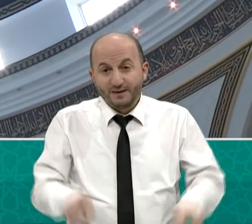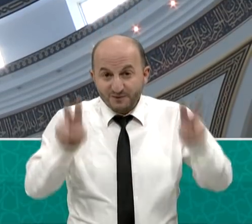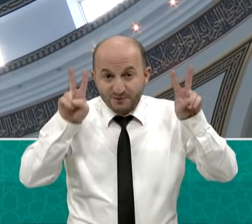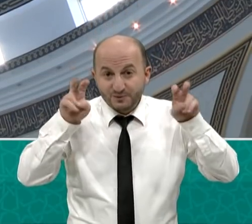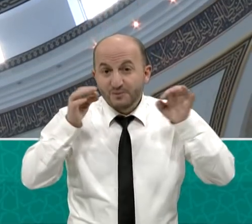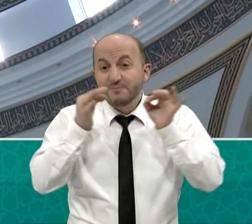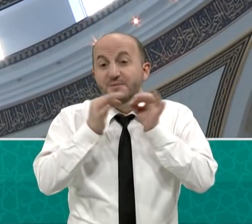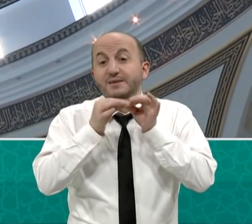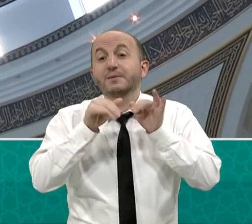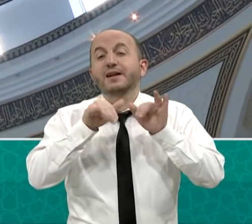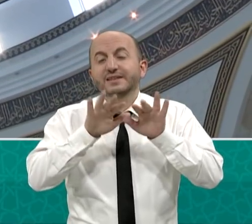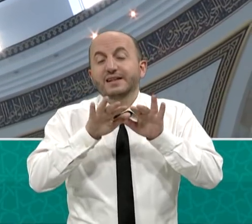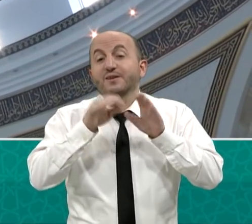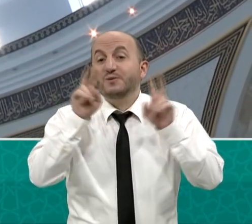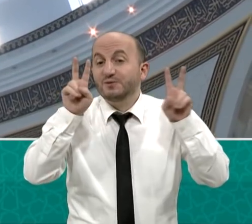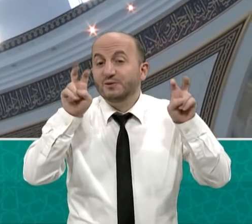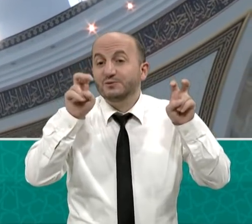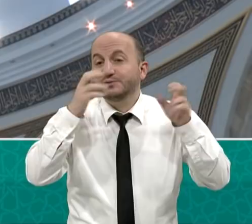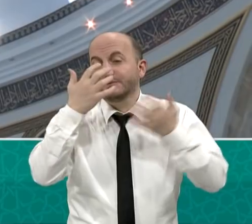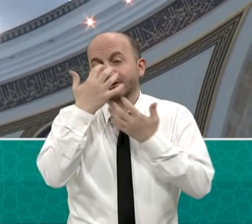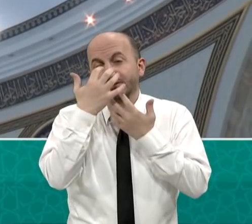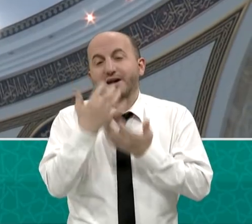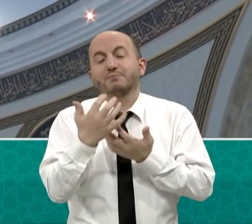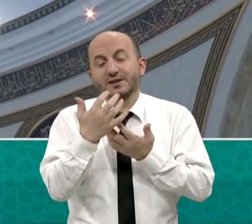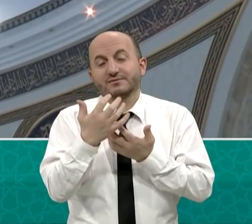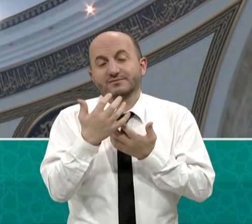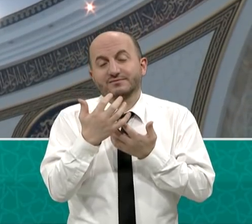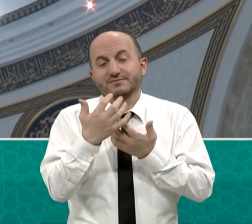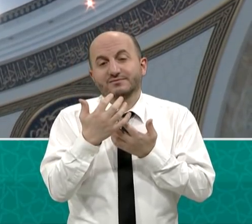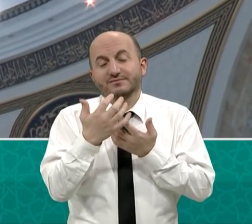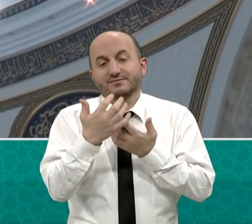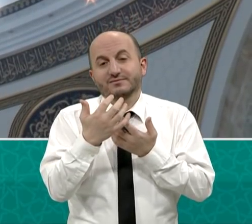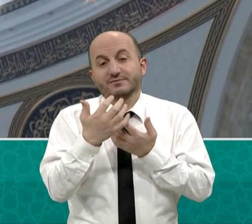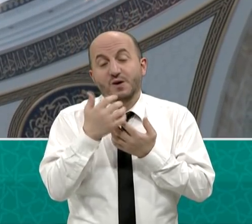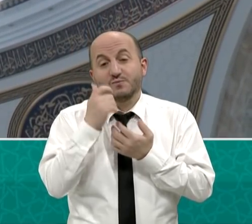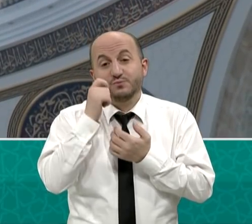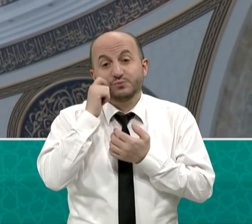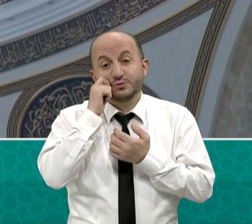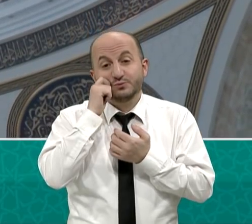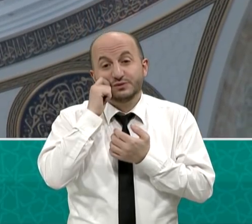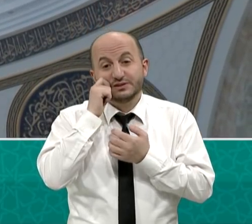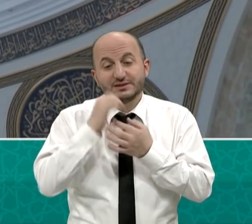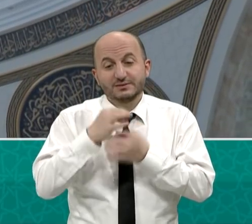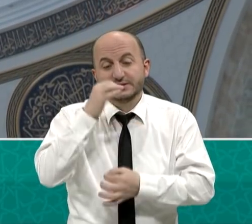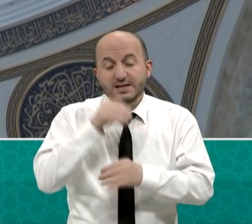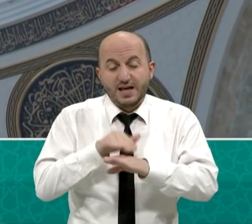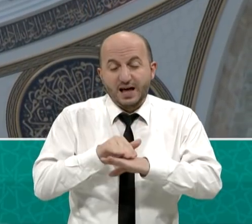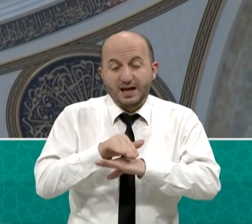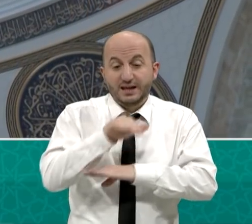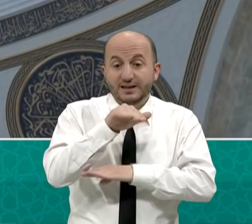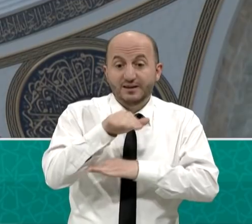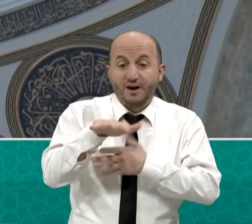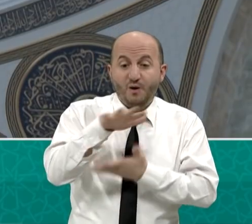değil, konu rahmet, rahmetin tecellileri. Bu noktada müminin hayata, müminin